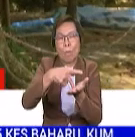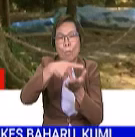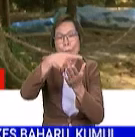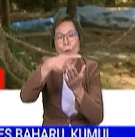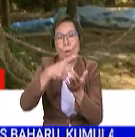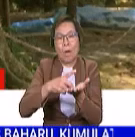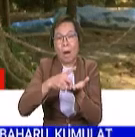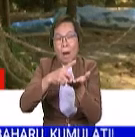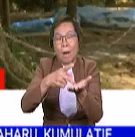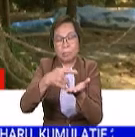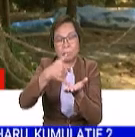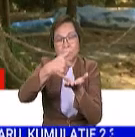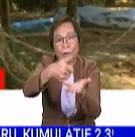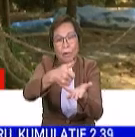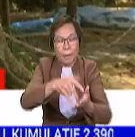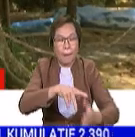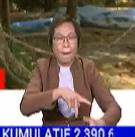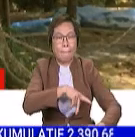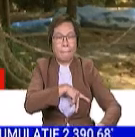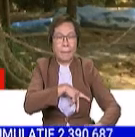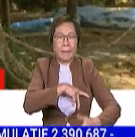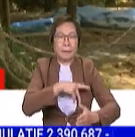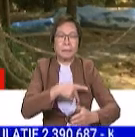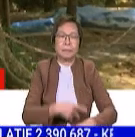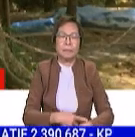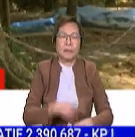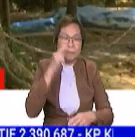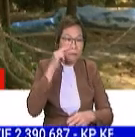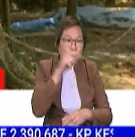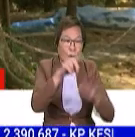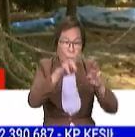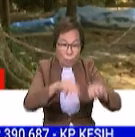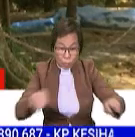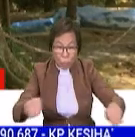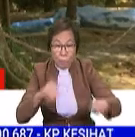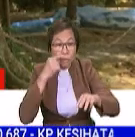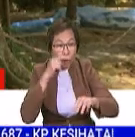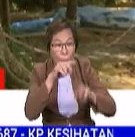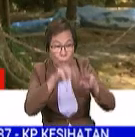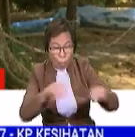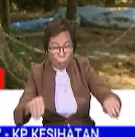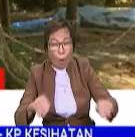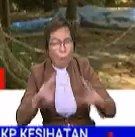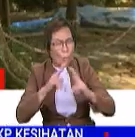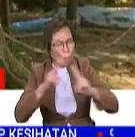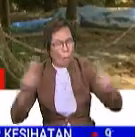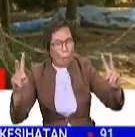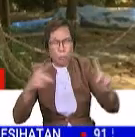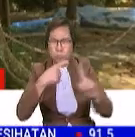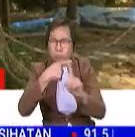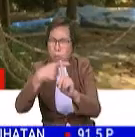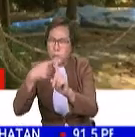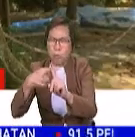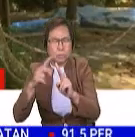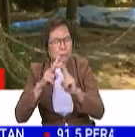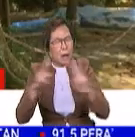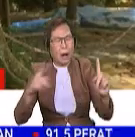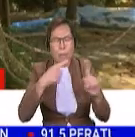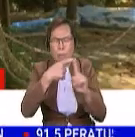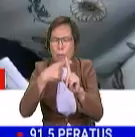setengah pelibatan pelajar-pelajar kita memberi sangat memberi positif punya